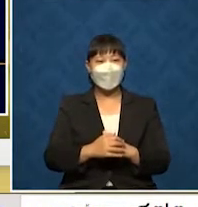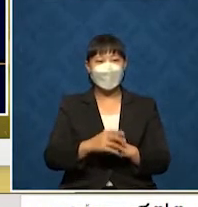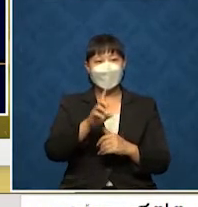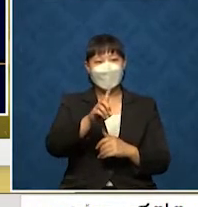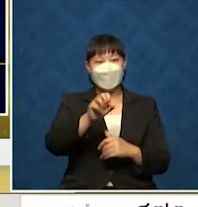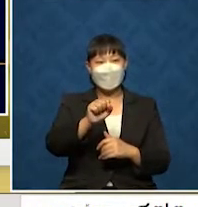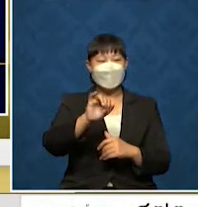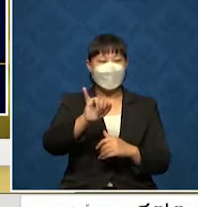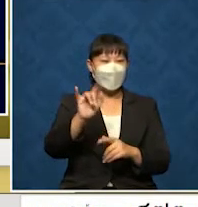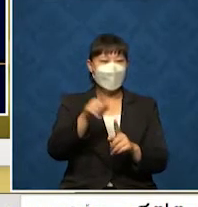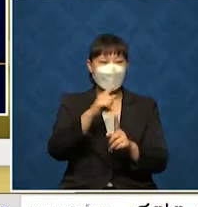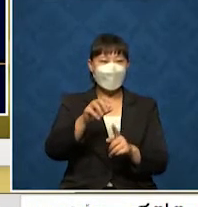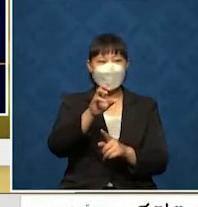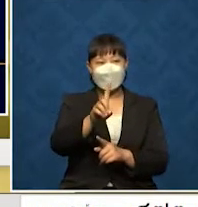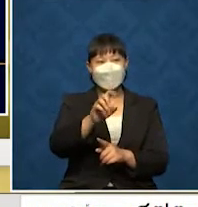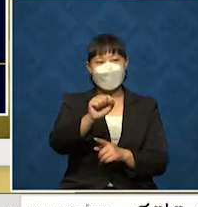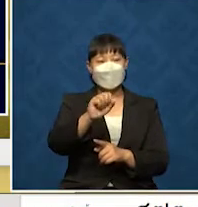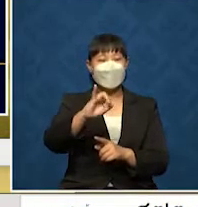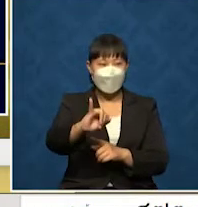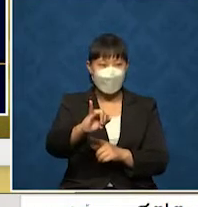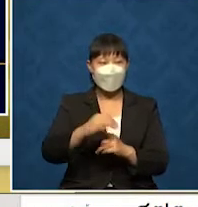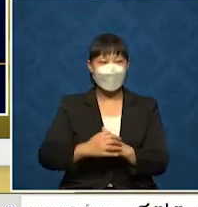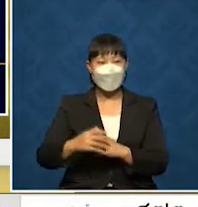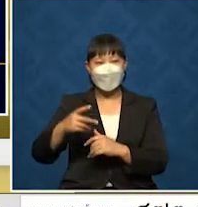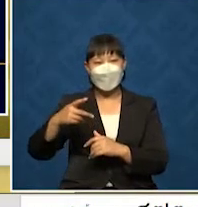ชุดมีอัยการ